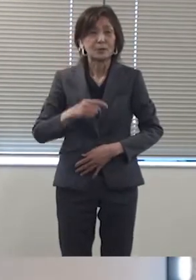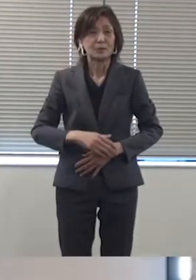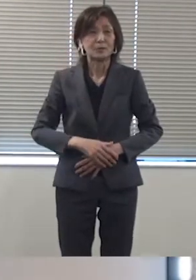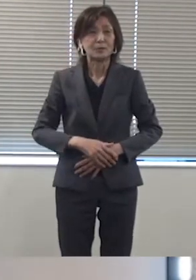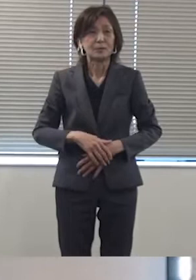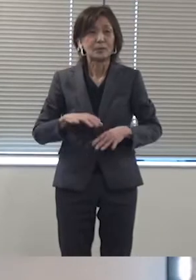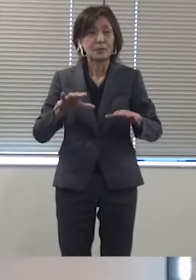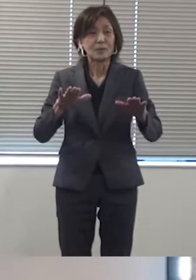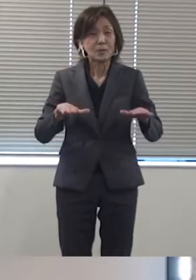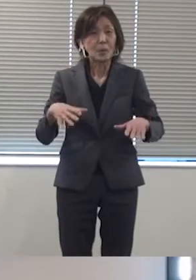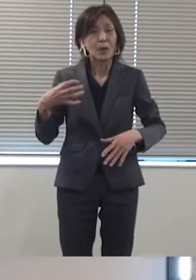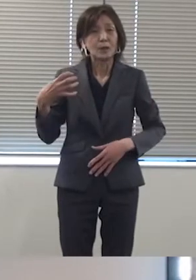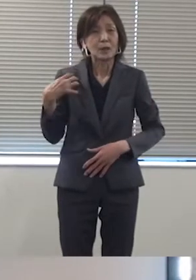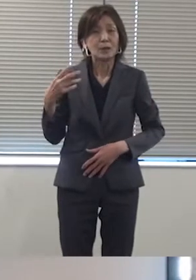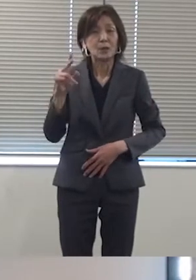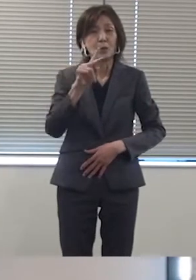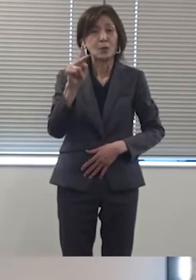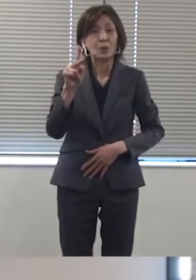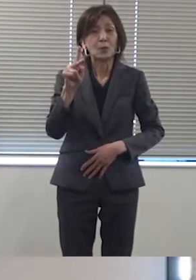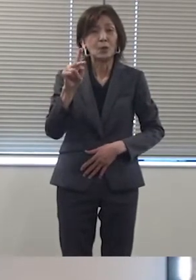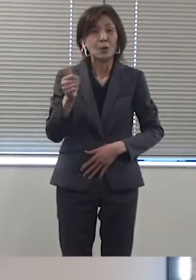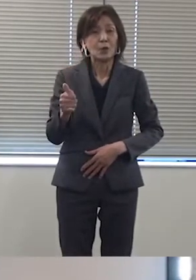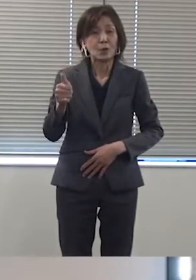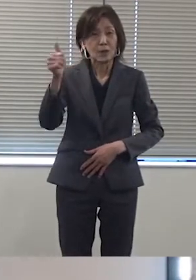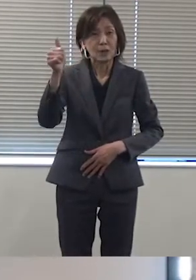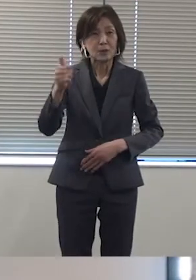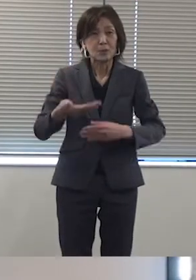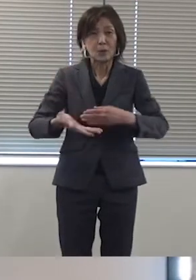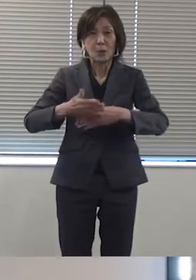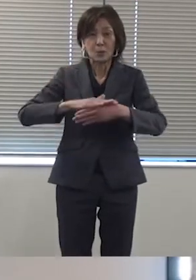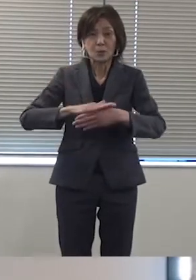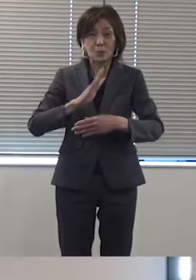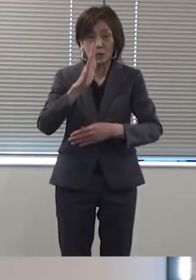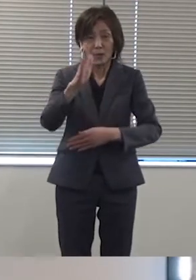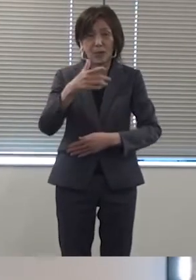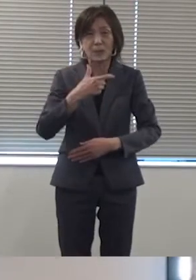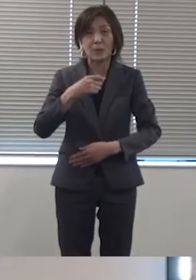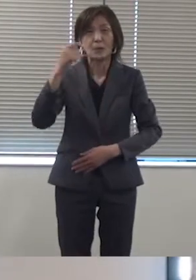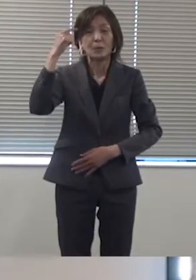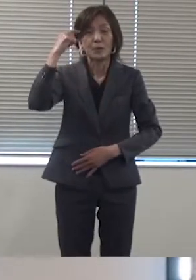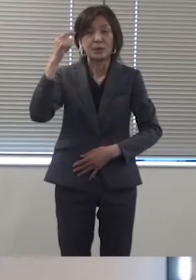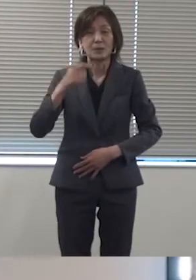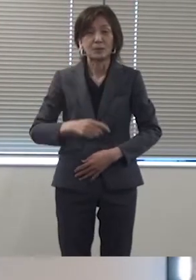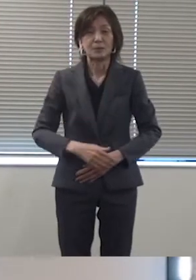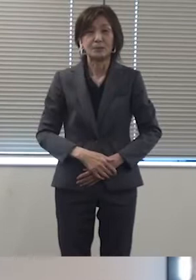。ちょっとマイクを持って副部長と戻ってお考えください